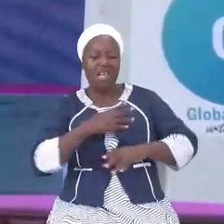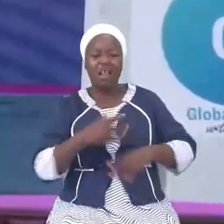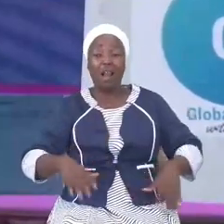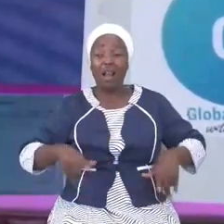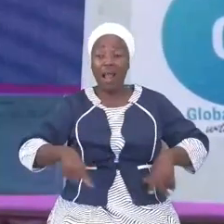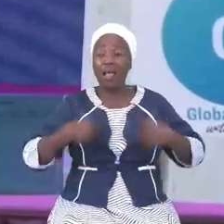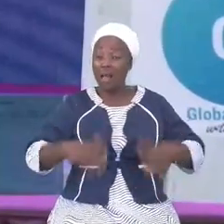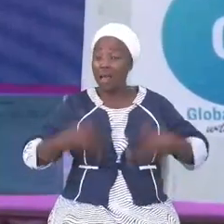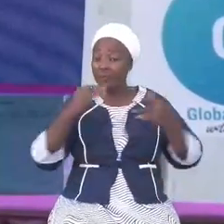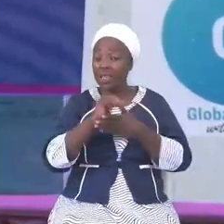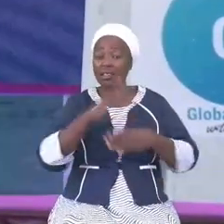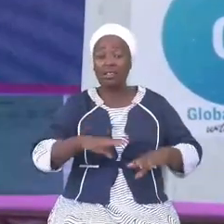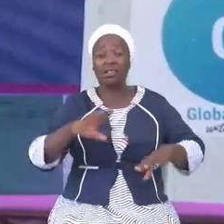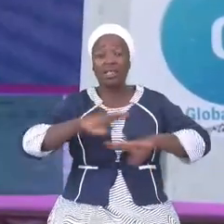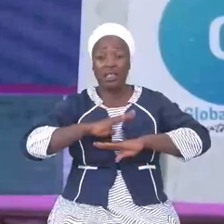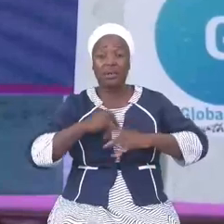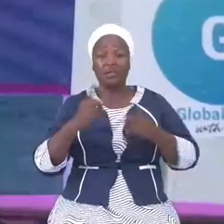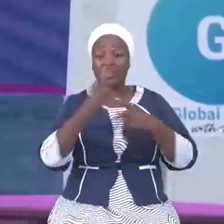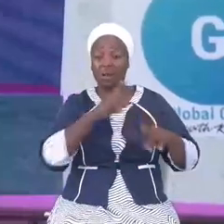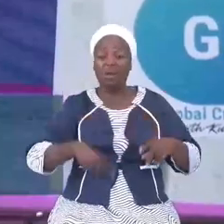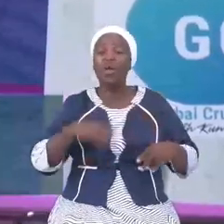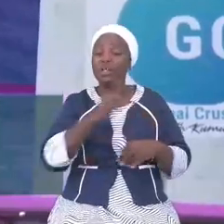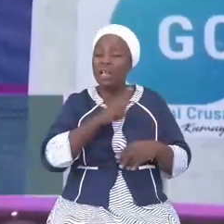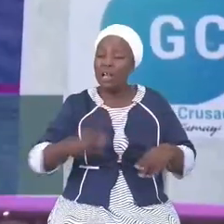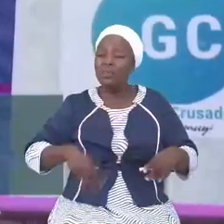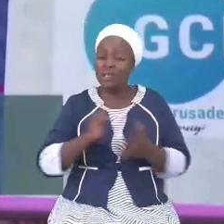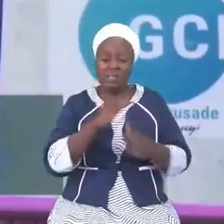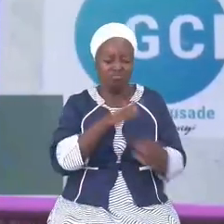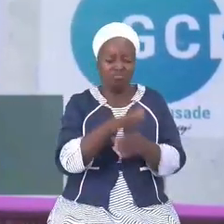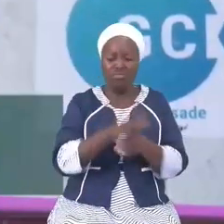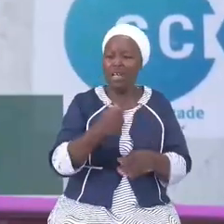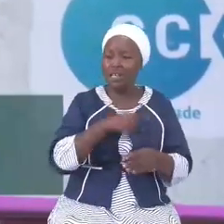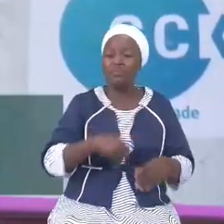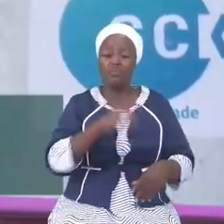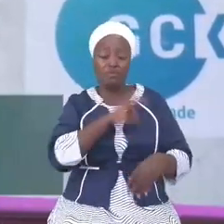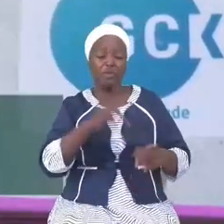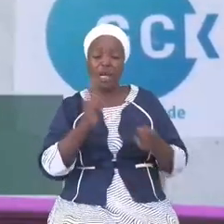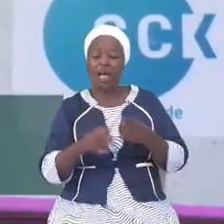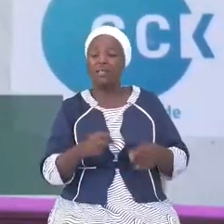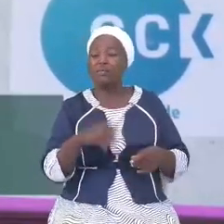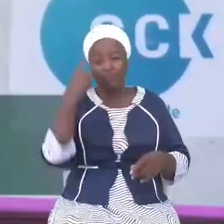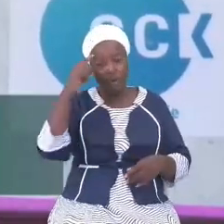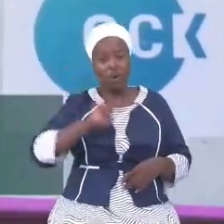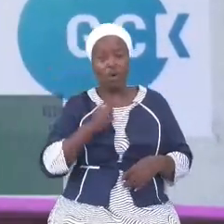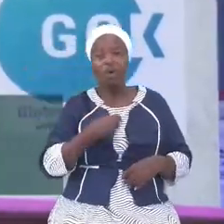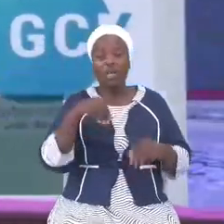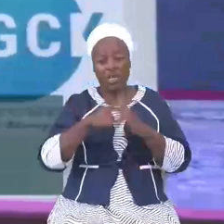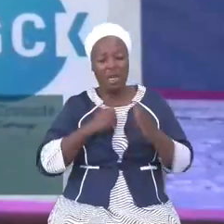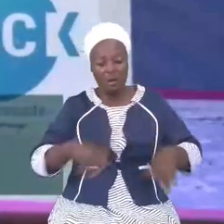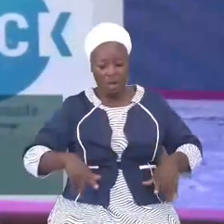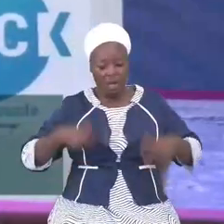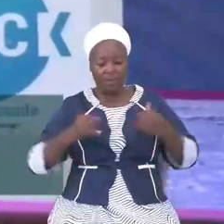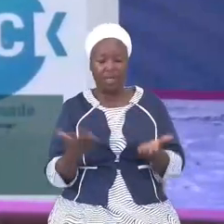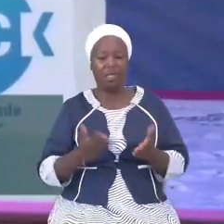est agréable à Dieu. Une vie qui est profitable à tous, dans notre existence. Je prie